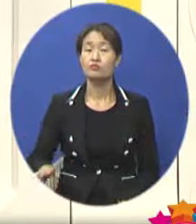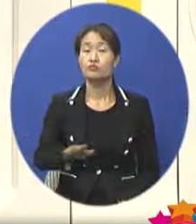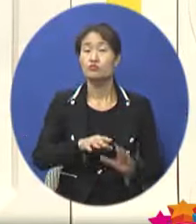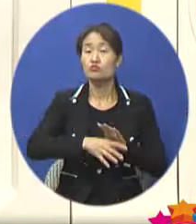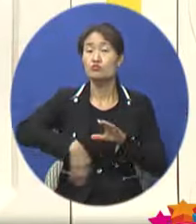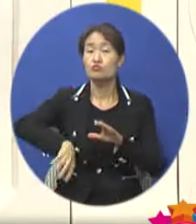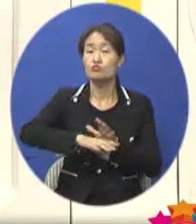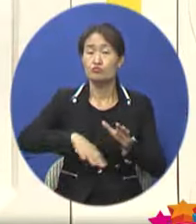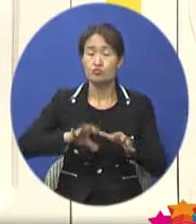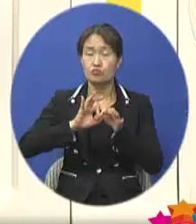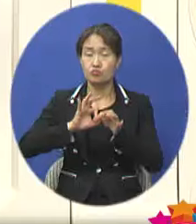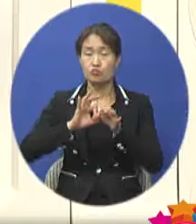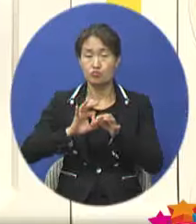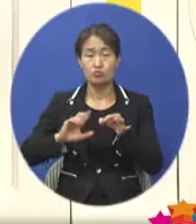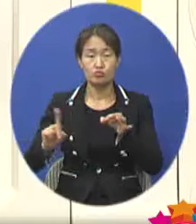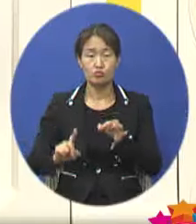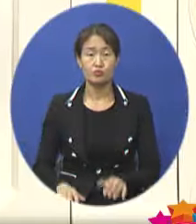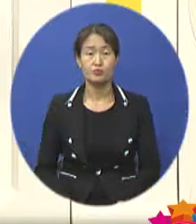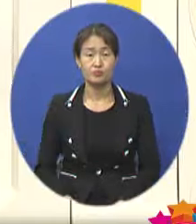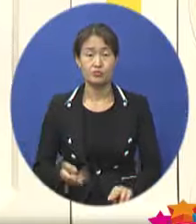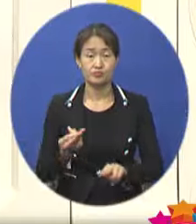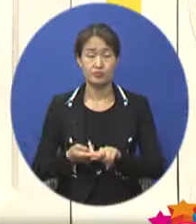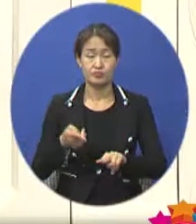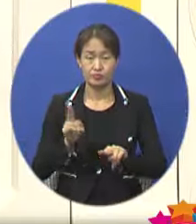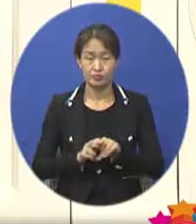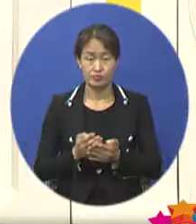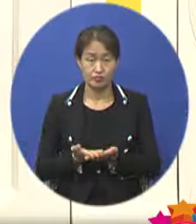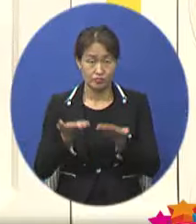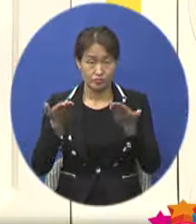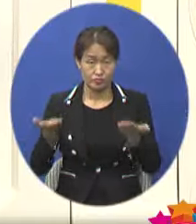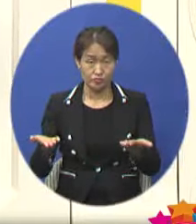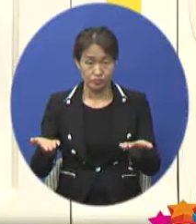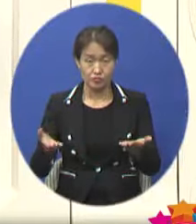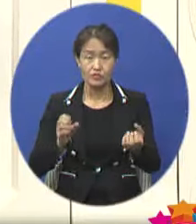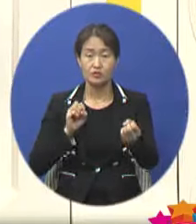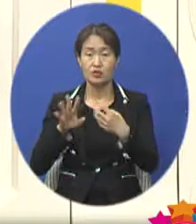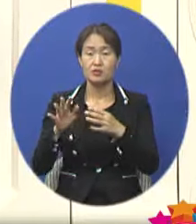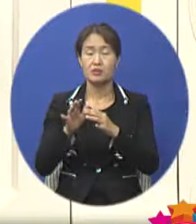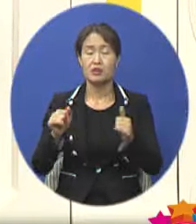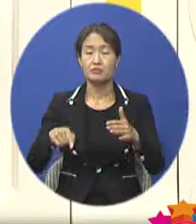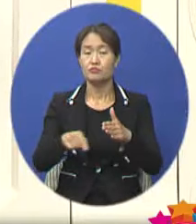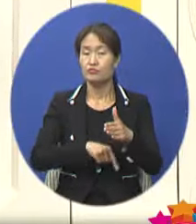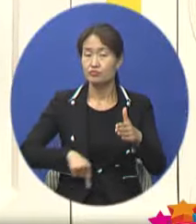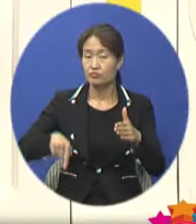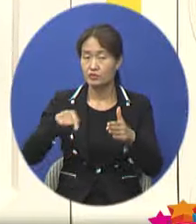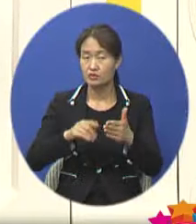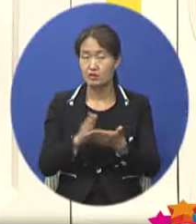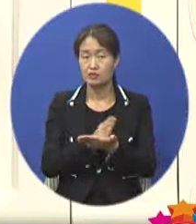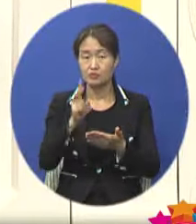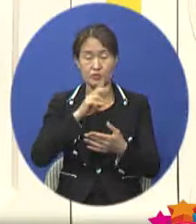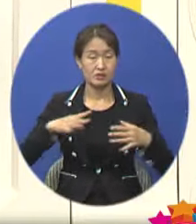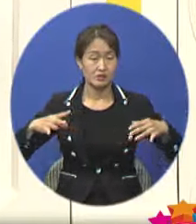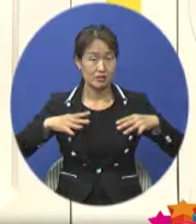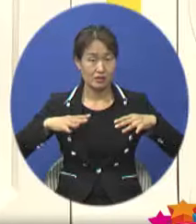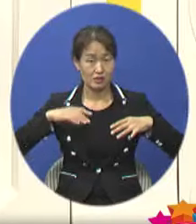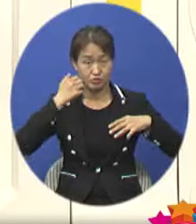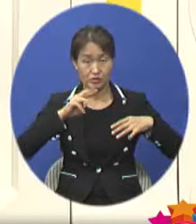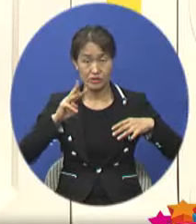추첨을 가볍게 해서 뭘 딱 드릴까요? 네, 선물을 보내드릴 건데요. 정답자 중에서 우리 나눔 노래자랑을 진행하고 있는